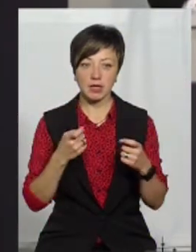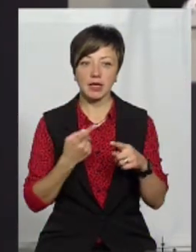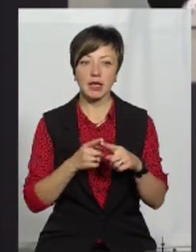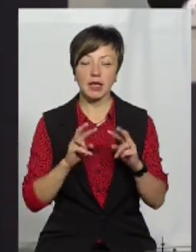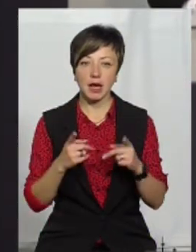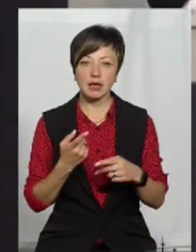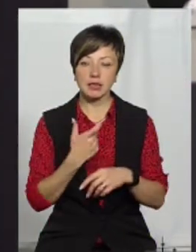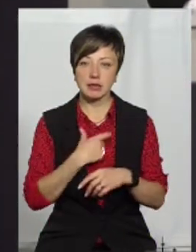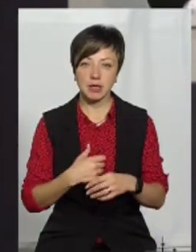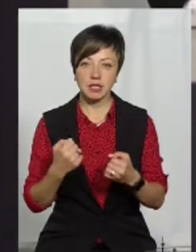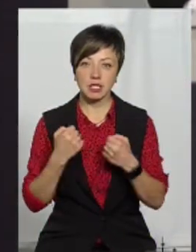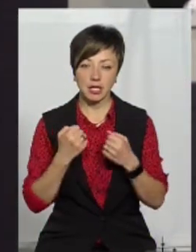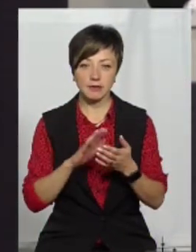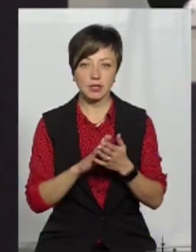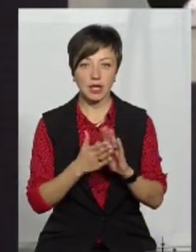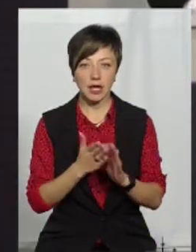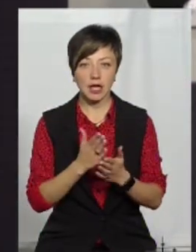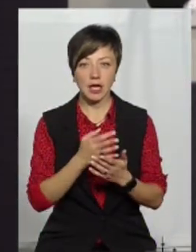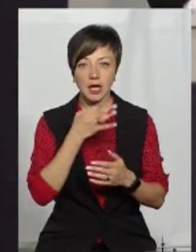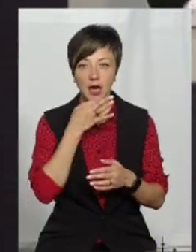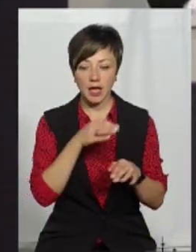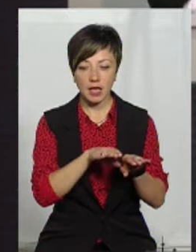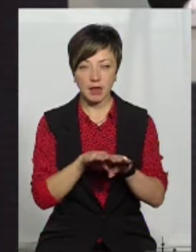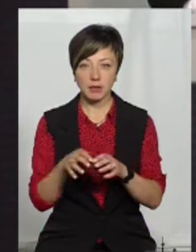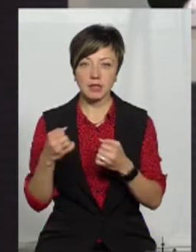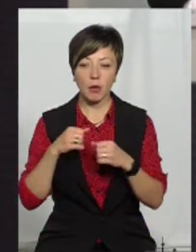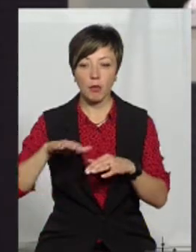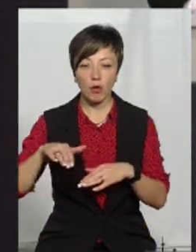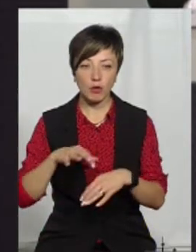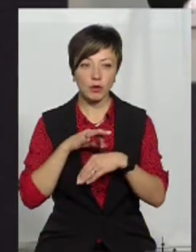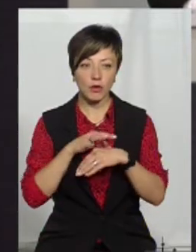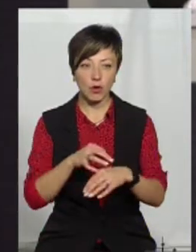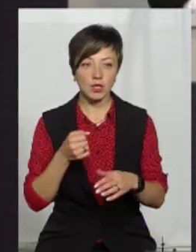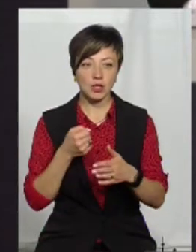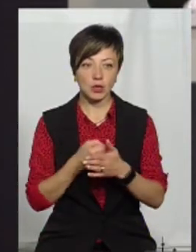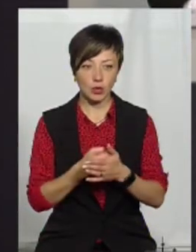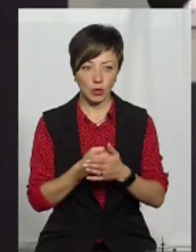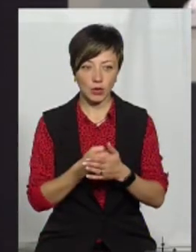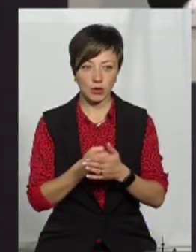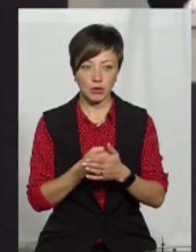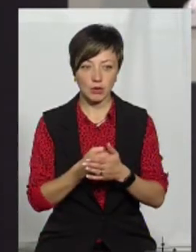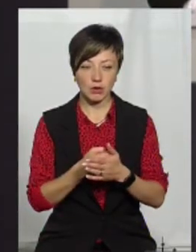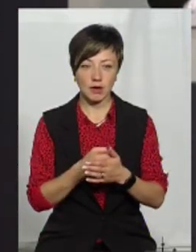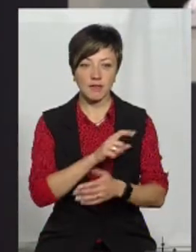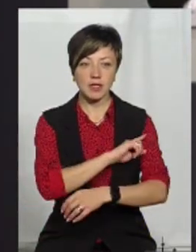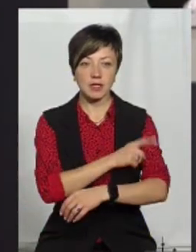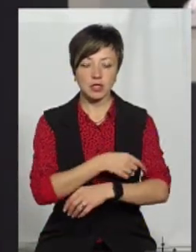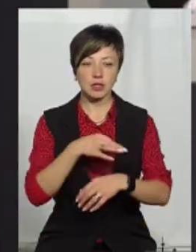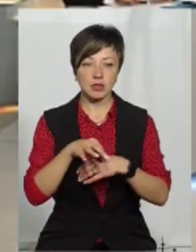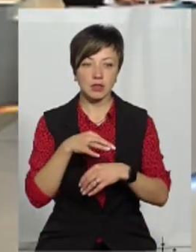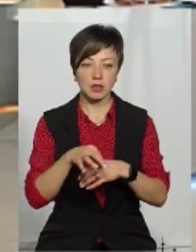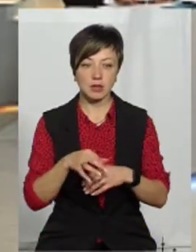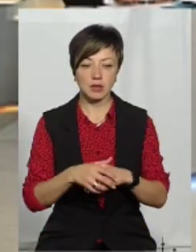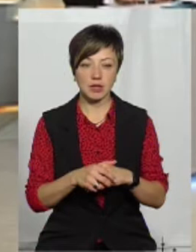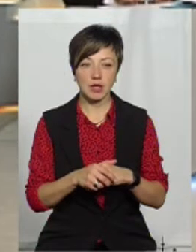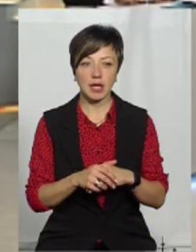себе захищати в ситуації. В тому числі є ж ранні етапи захисту. Це потім вже доходить, можливо, до дійсно фізичних ушкоджень і так далі.